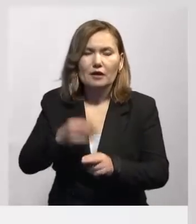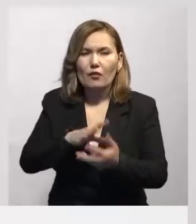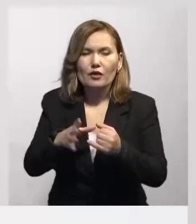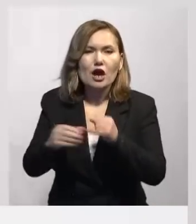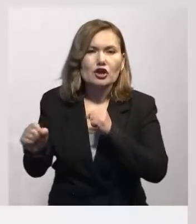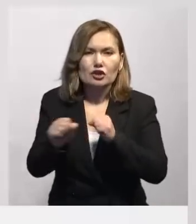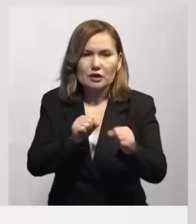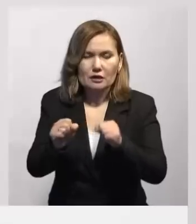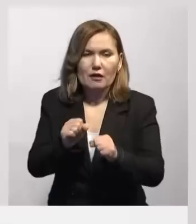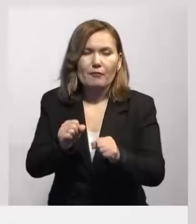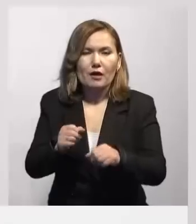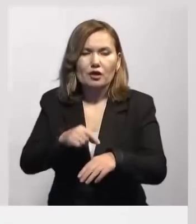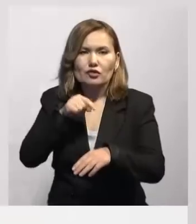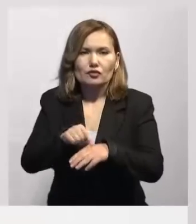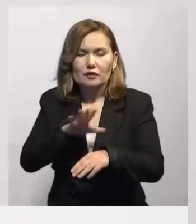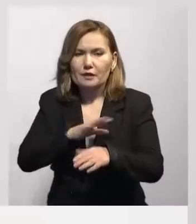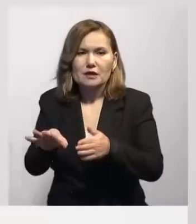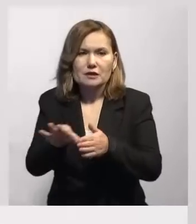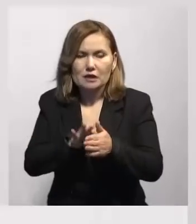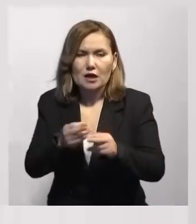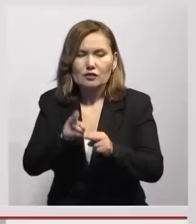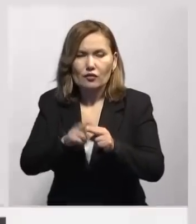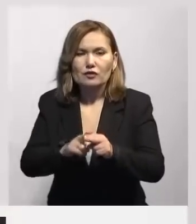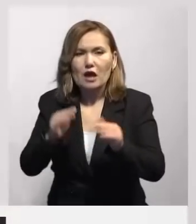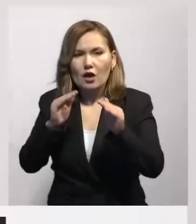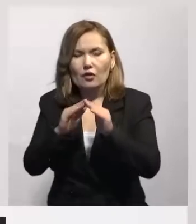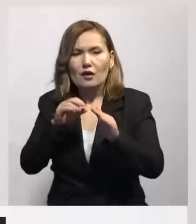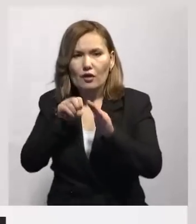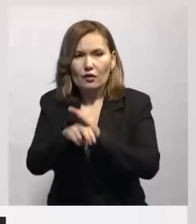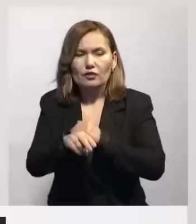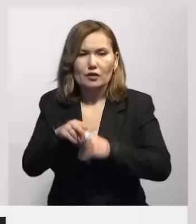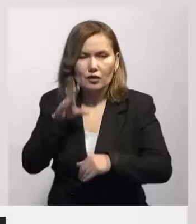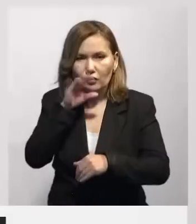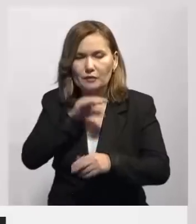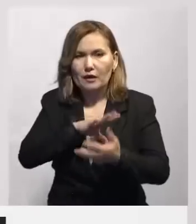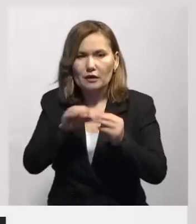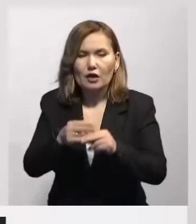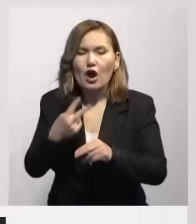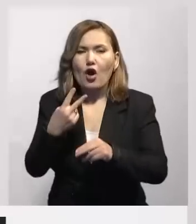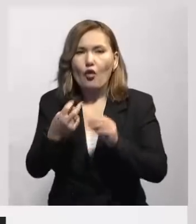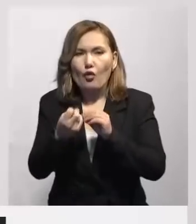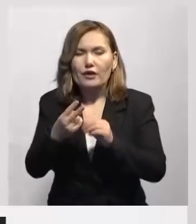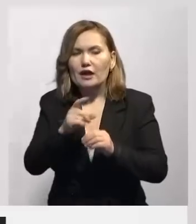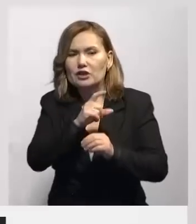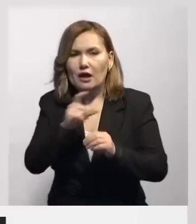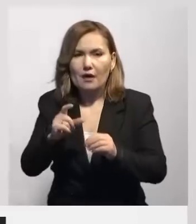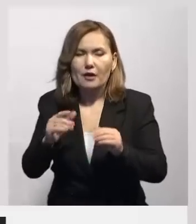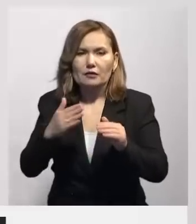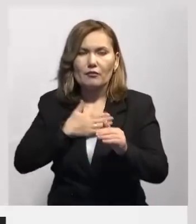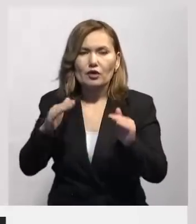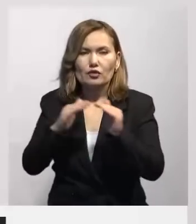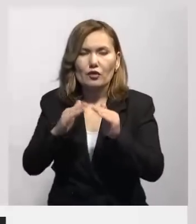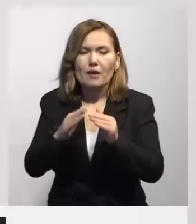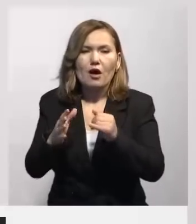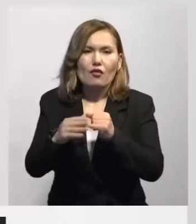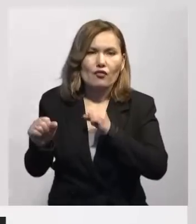ашылып, әйелім мен қызымды алып жатын бөлмесіндегі үстелдің астына жаттық. Үйіміз 12-ші қабатта болғандықтан қатты тербелдік. Тез арада құжаттарымыз бен көрпемізді